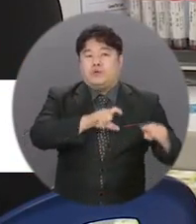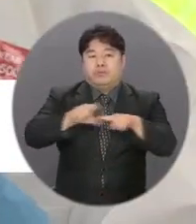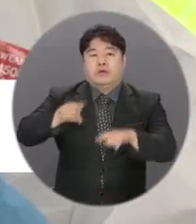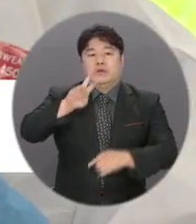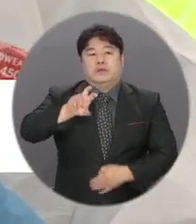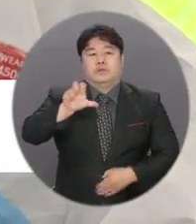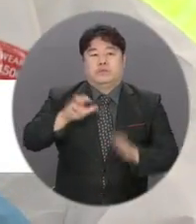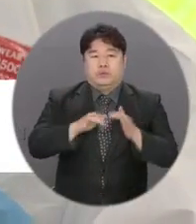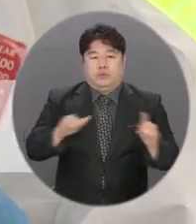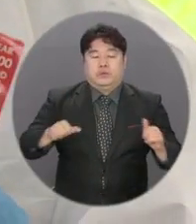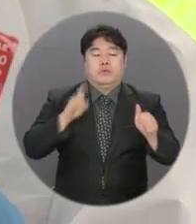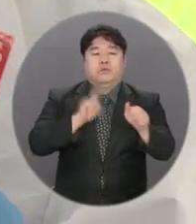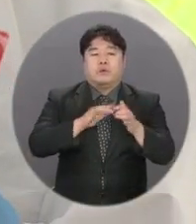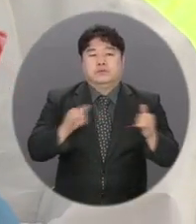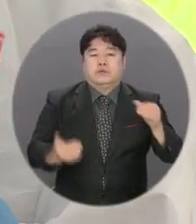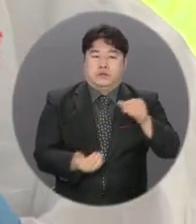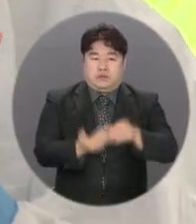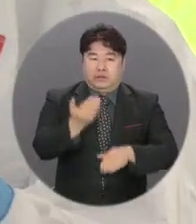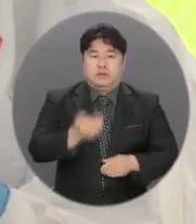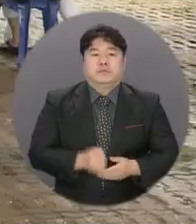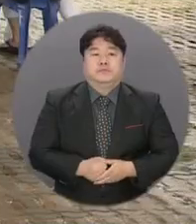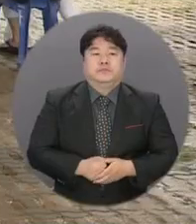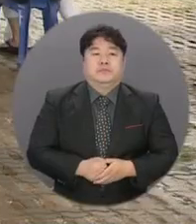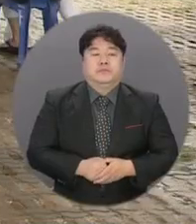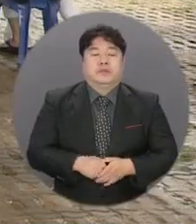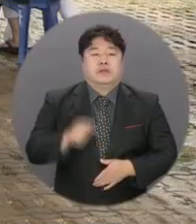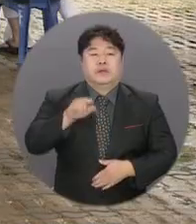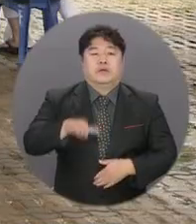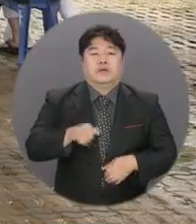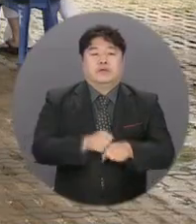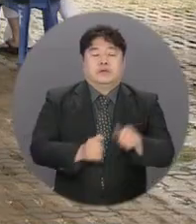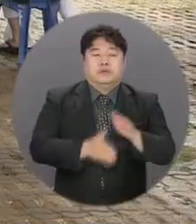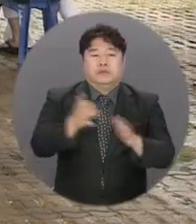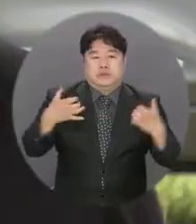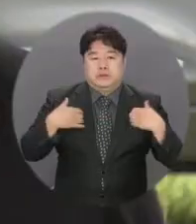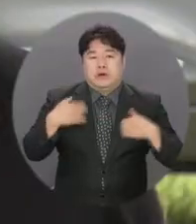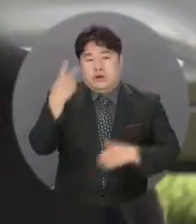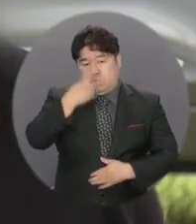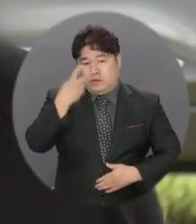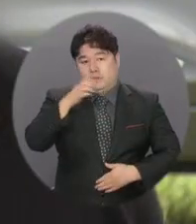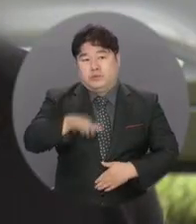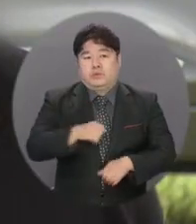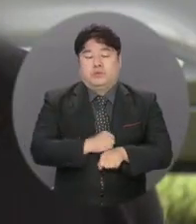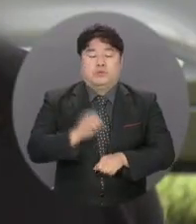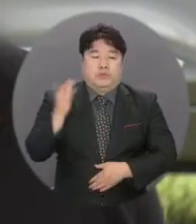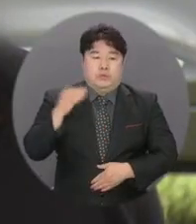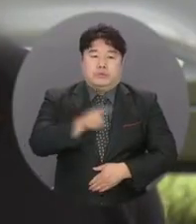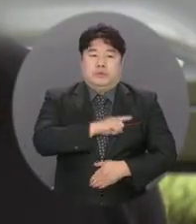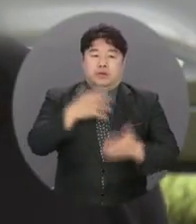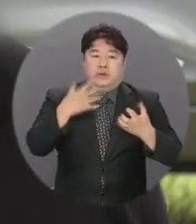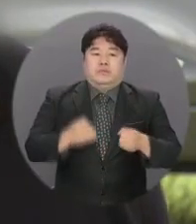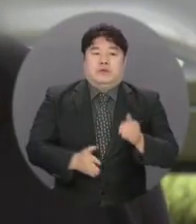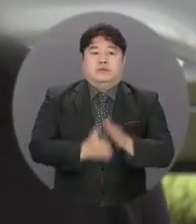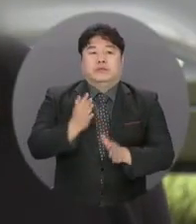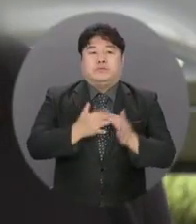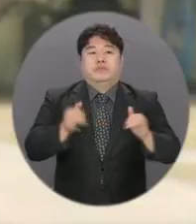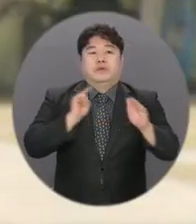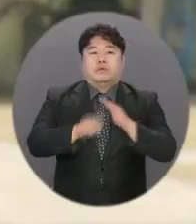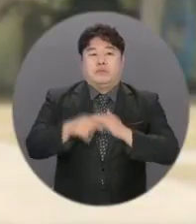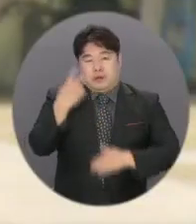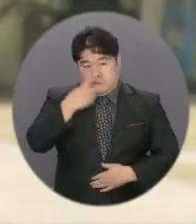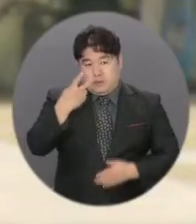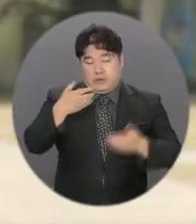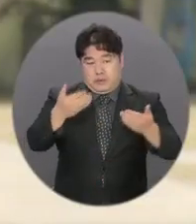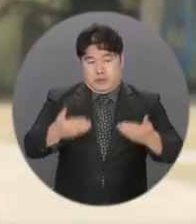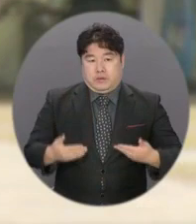35명에 가까운 확진자가 발생한 꼴입니다. 여기에 시청 선별진료소에 최근 들어 가장 많은 시민들이 방문해